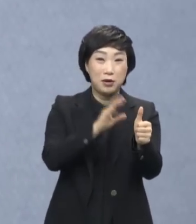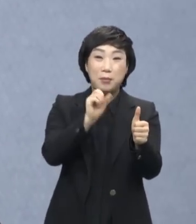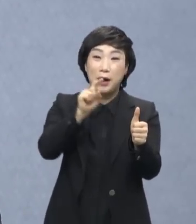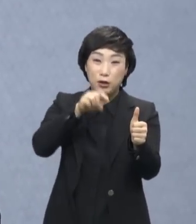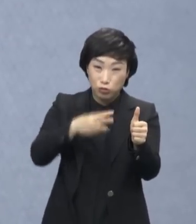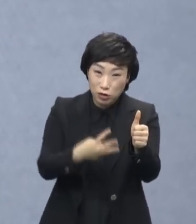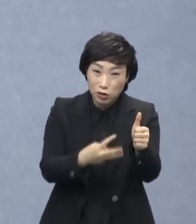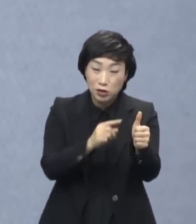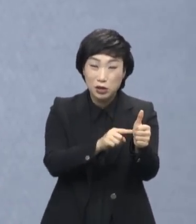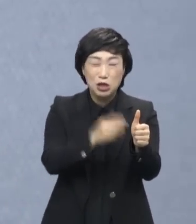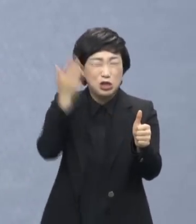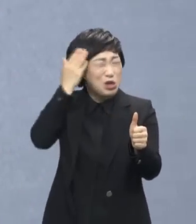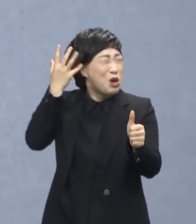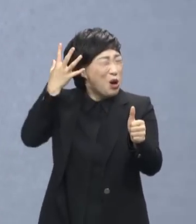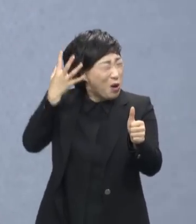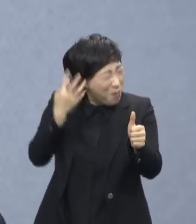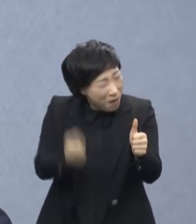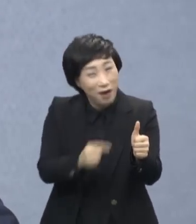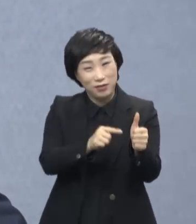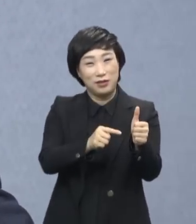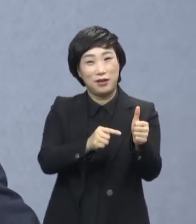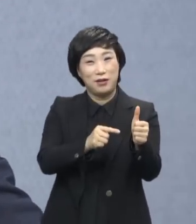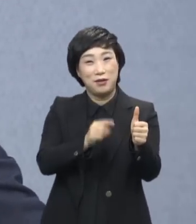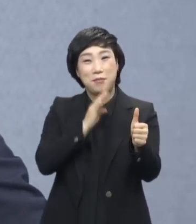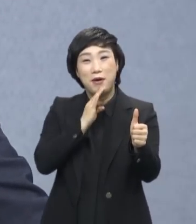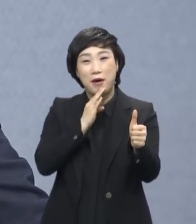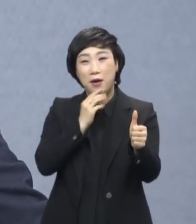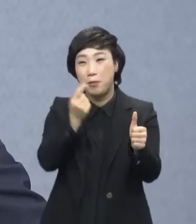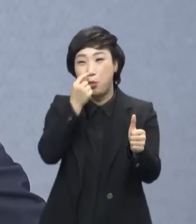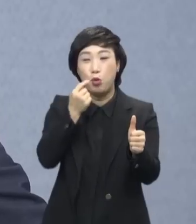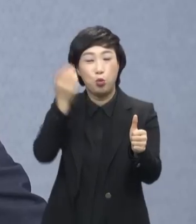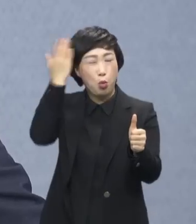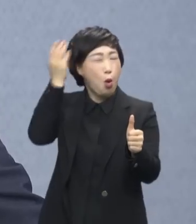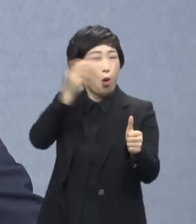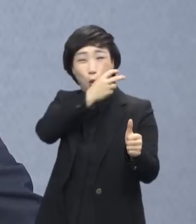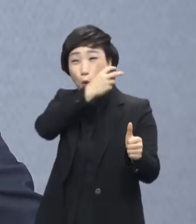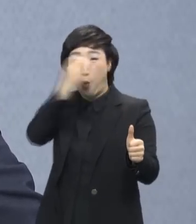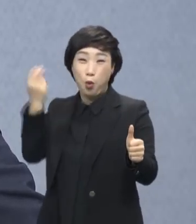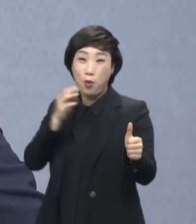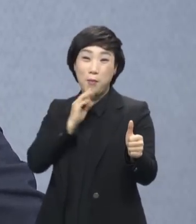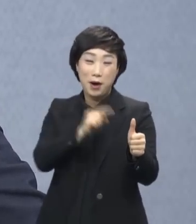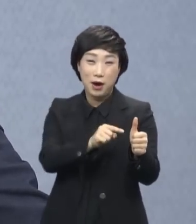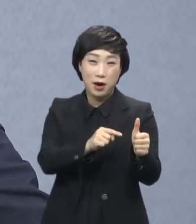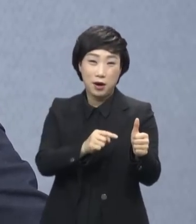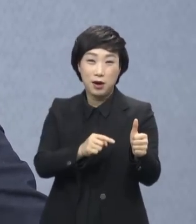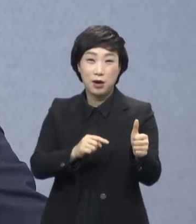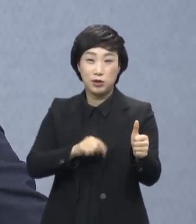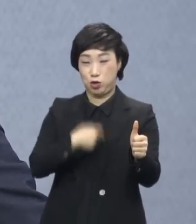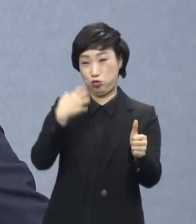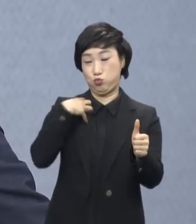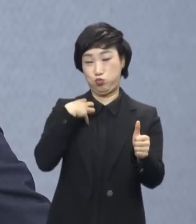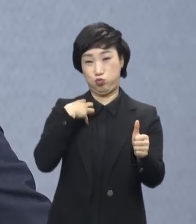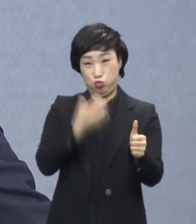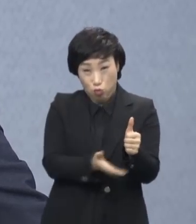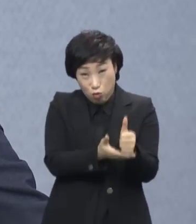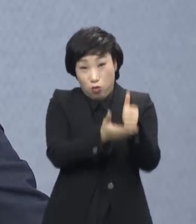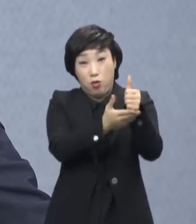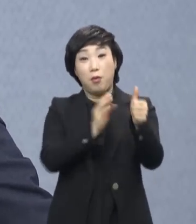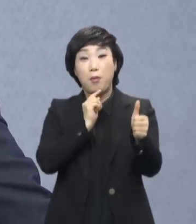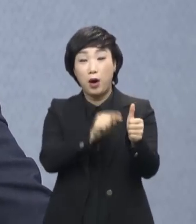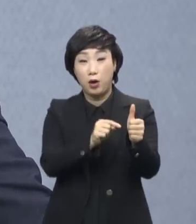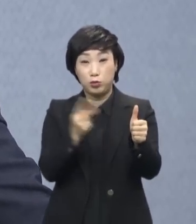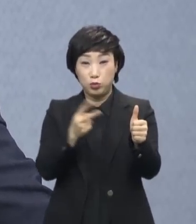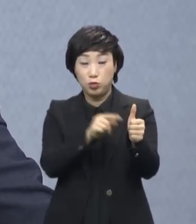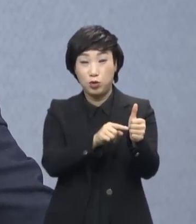엄청난 지식이 많았지. 뭐 배운 지식이 많지. 가진 신분이 대단했지.